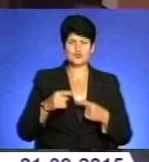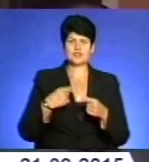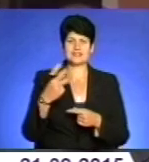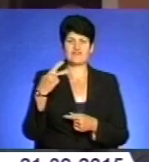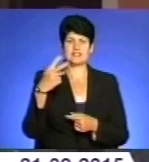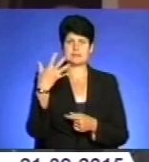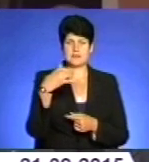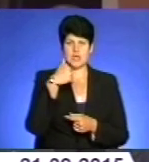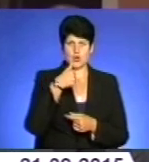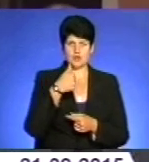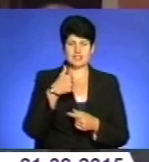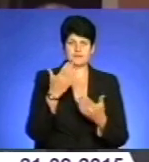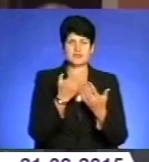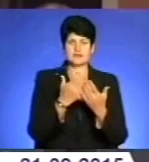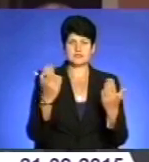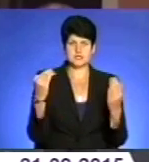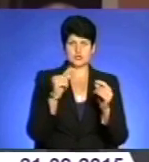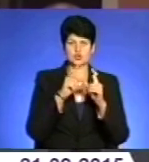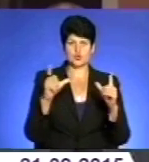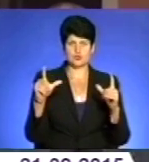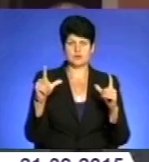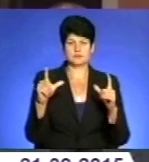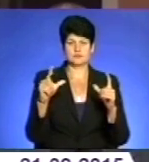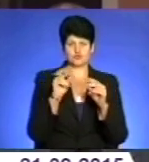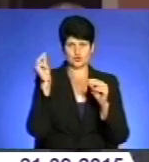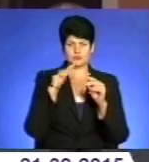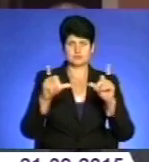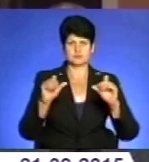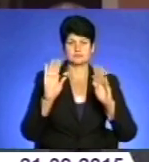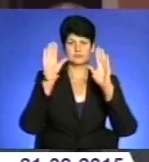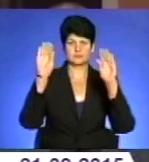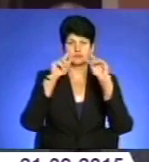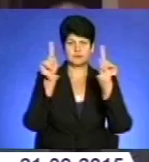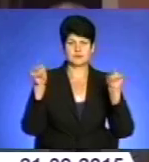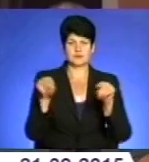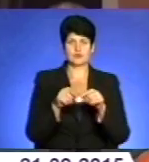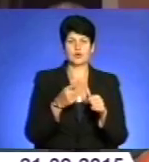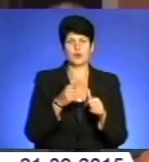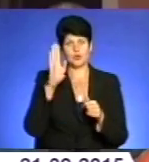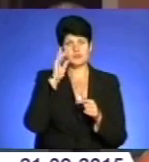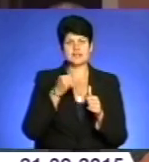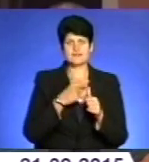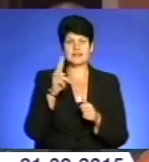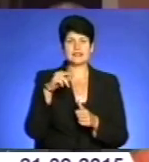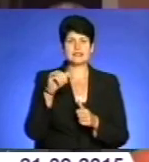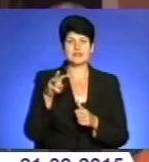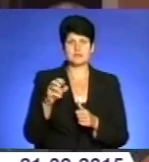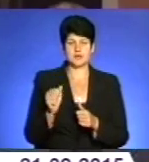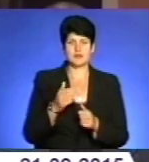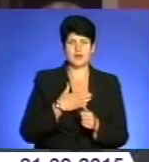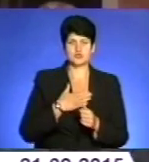років стіни школи вшанують його меморіальним образом. Цього хлопчика звали Діма, наш однокласник.